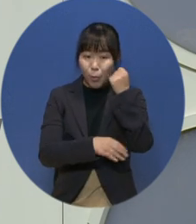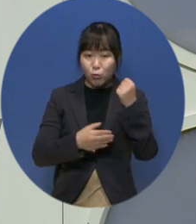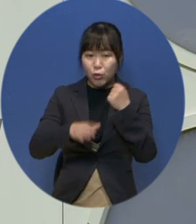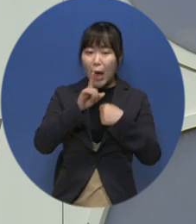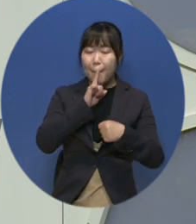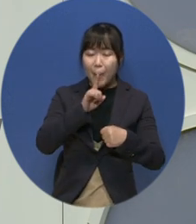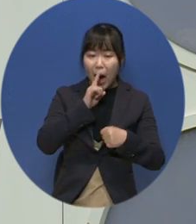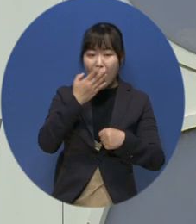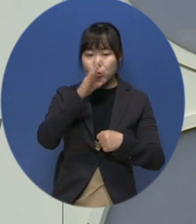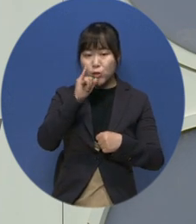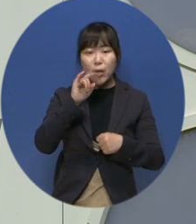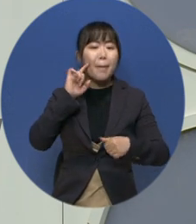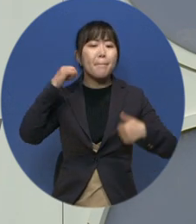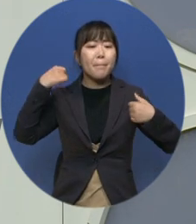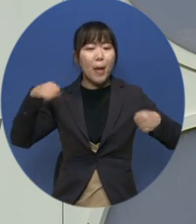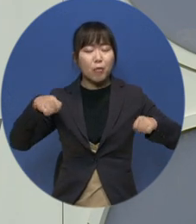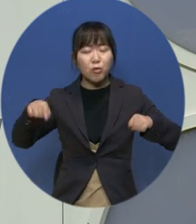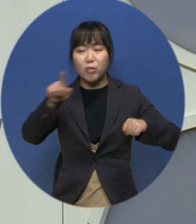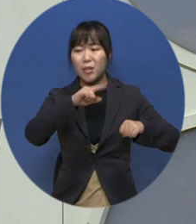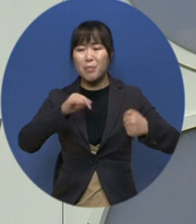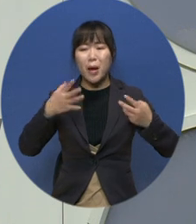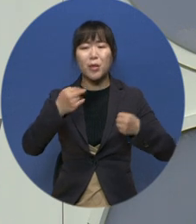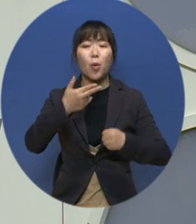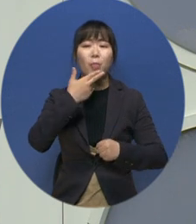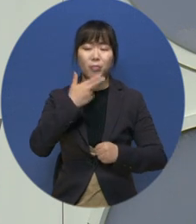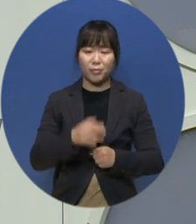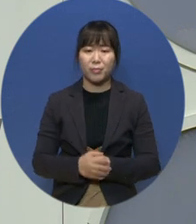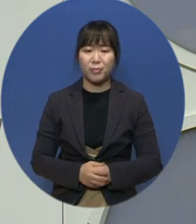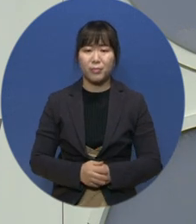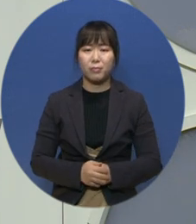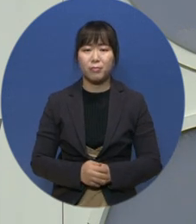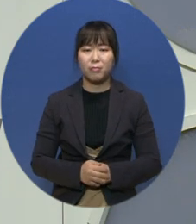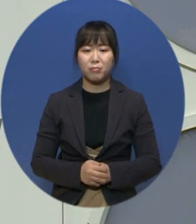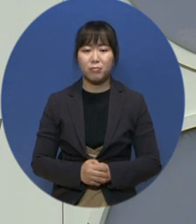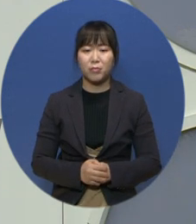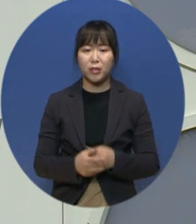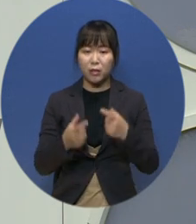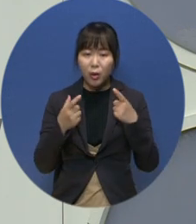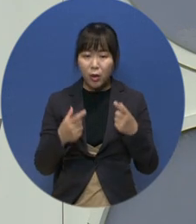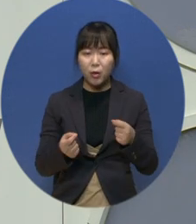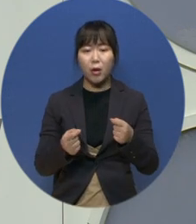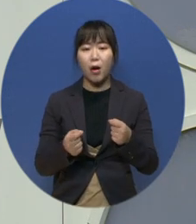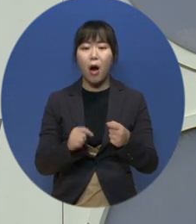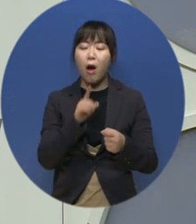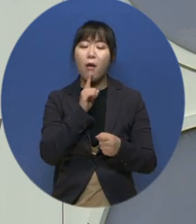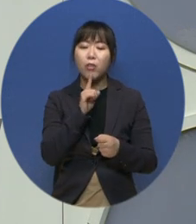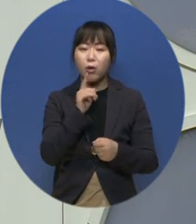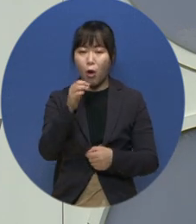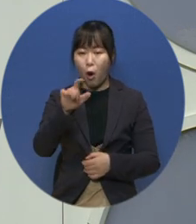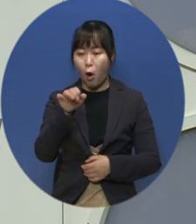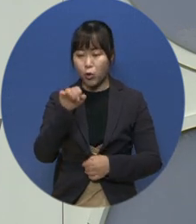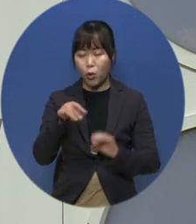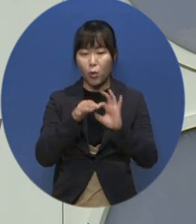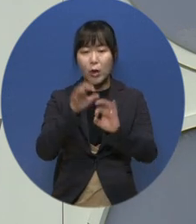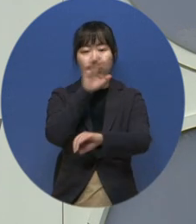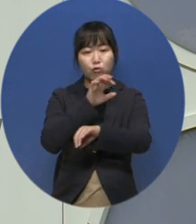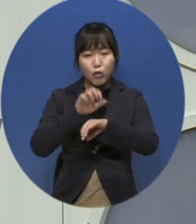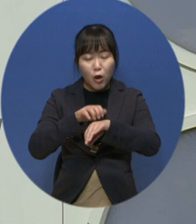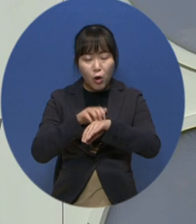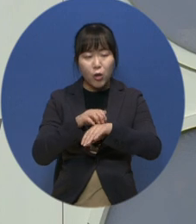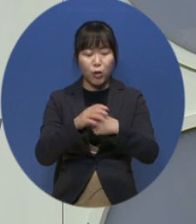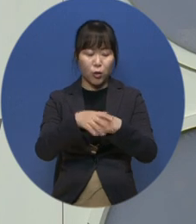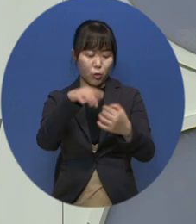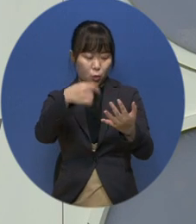할 수 있는 그런 배우들이 그렇게 많지가 않다는 생각이 들거든요. 그런 측면에서 보면 이 언어에 대한 훈련,